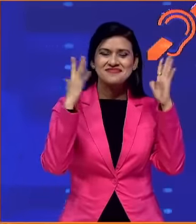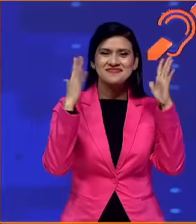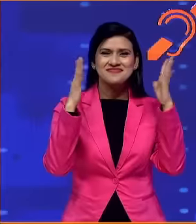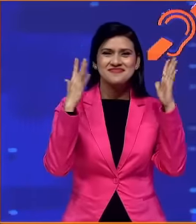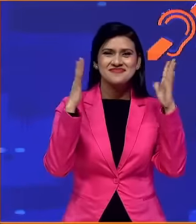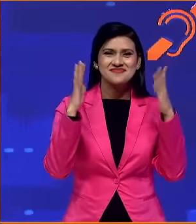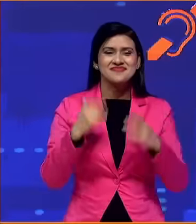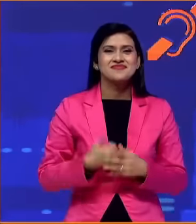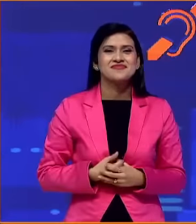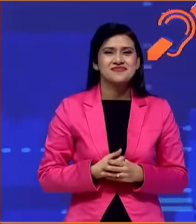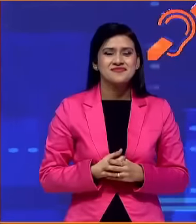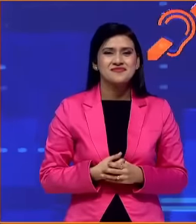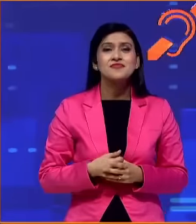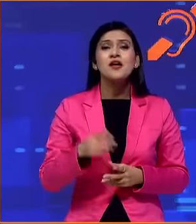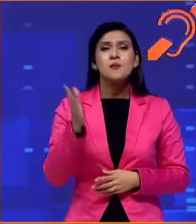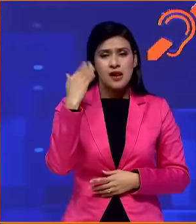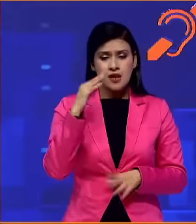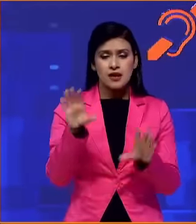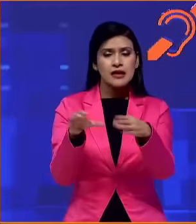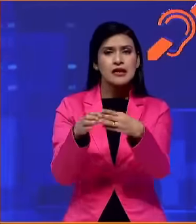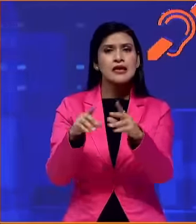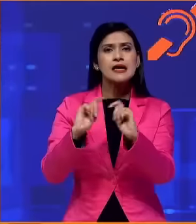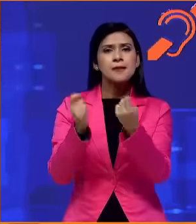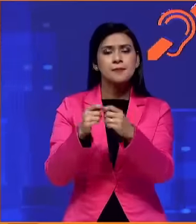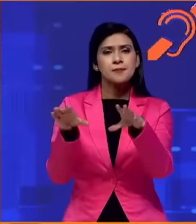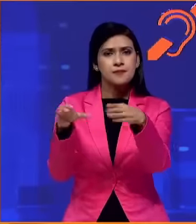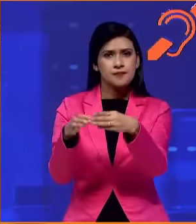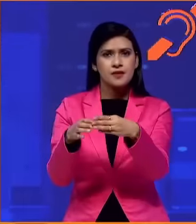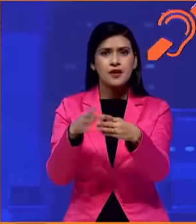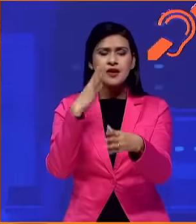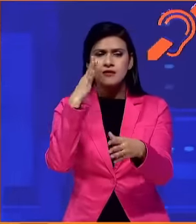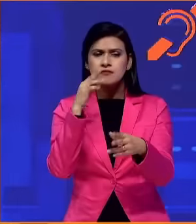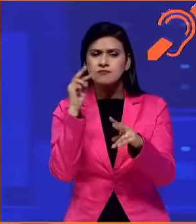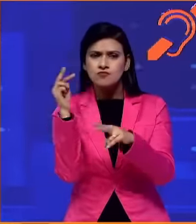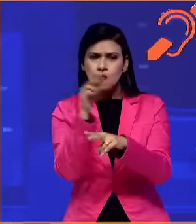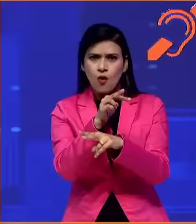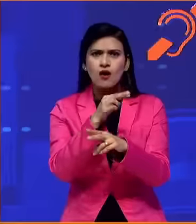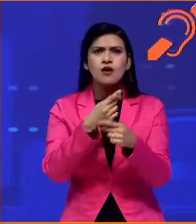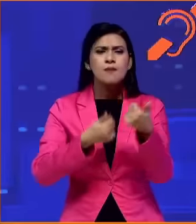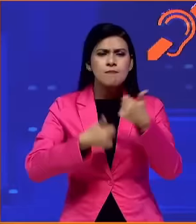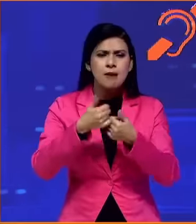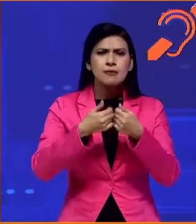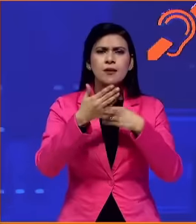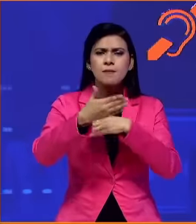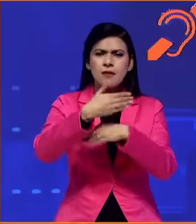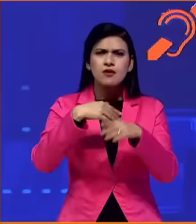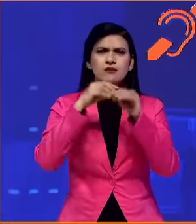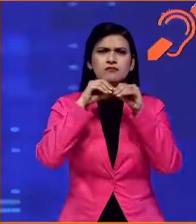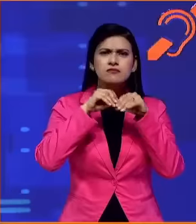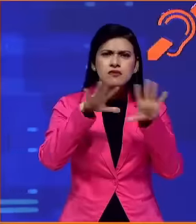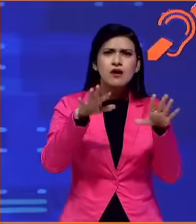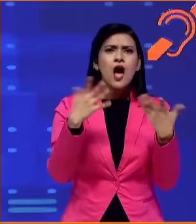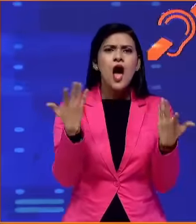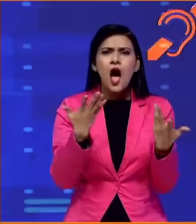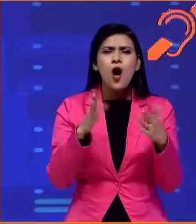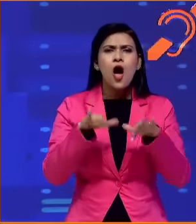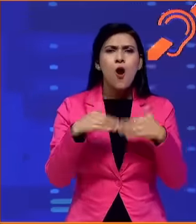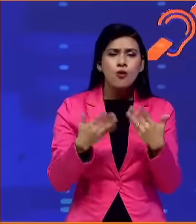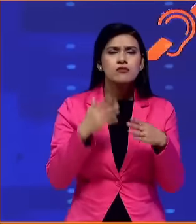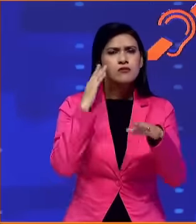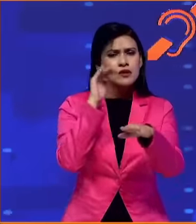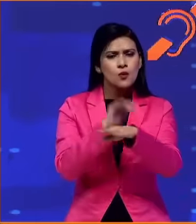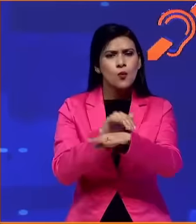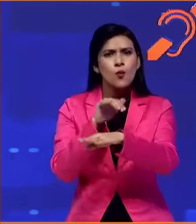थी।एकजांच गठितकीगई,एकविशेषजांच दलइसकीजांचकररहाथा,औरकुछलोगोंको पकड़ागया।मेरा